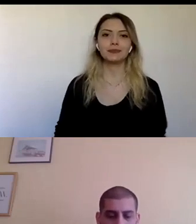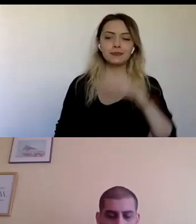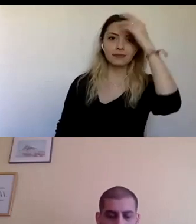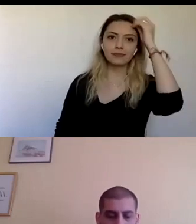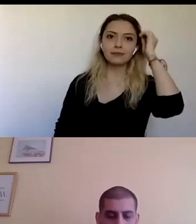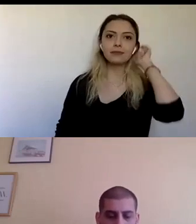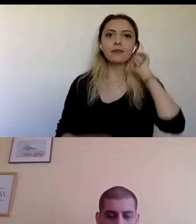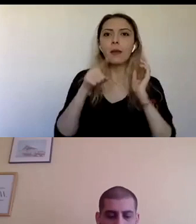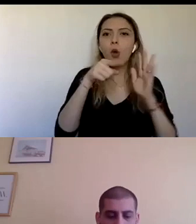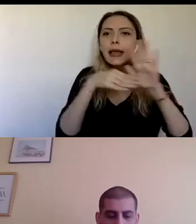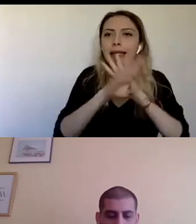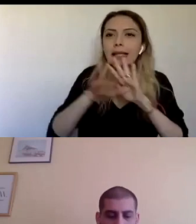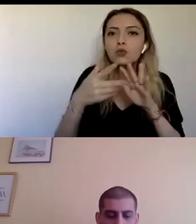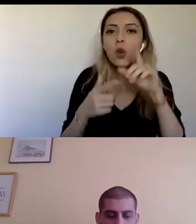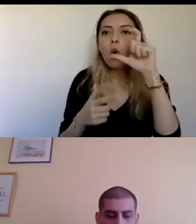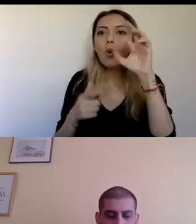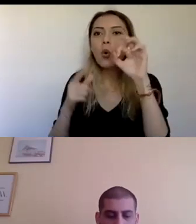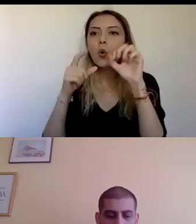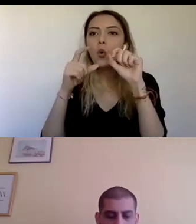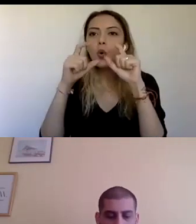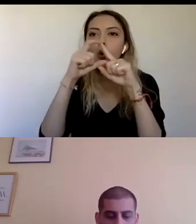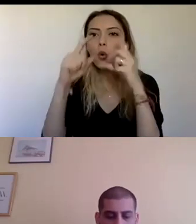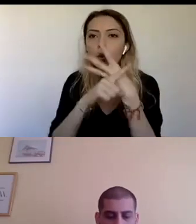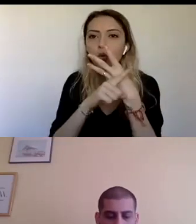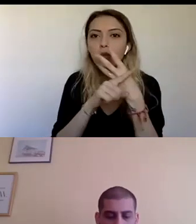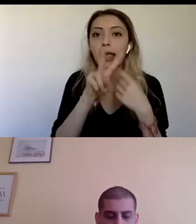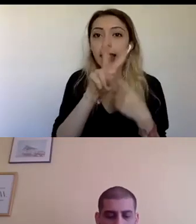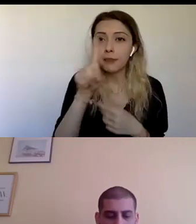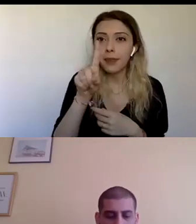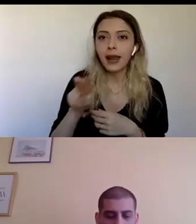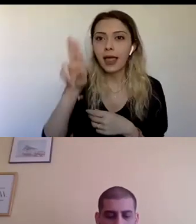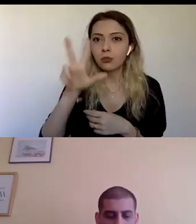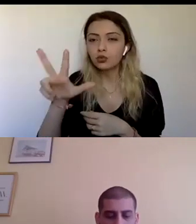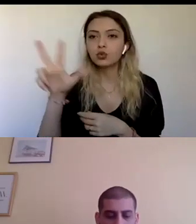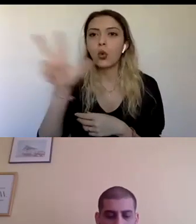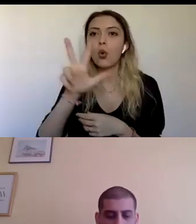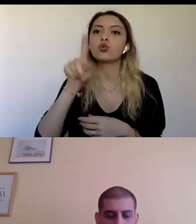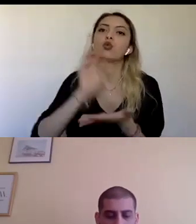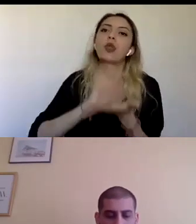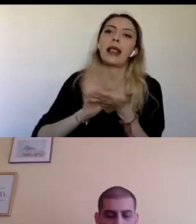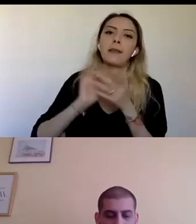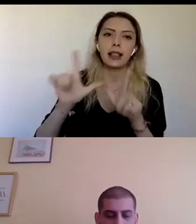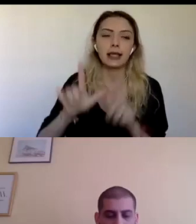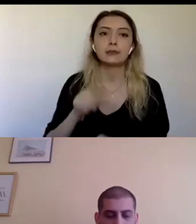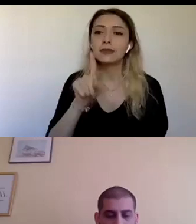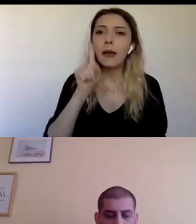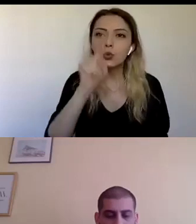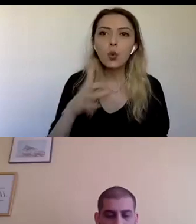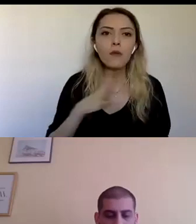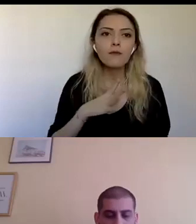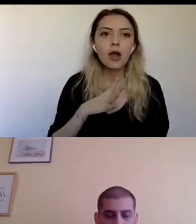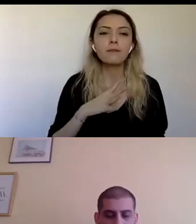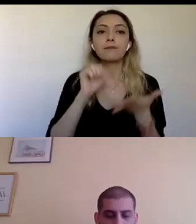menti.com'a girip şu kodu yazıp sizden web ve sosyal medya üzerinden insan hakları izleme yaparken ne gibi dijital araçlar